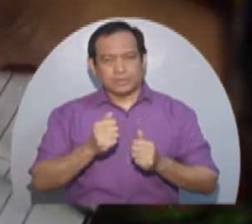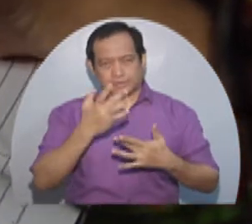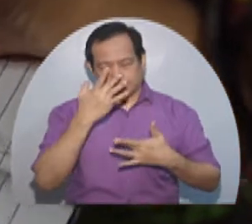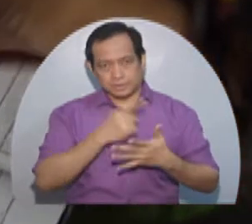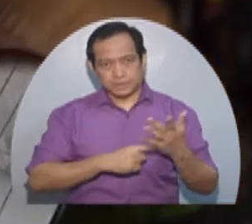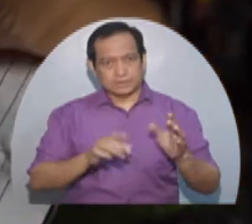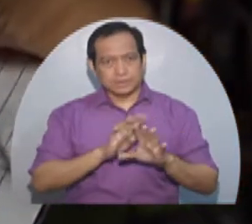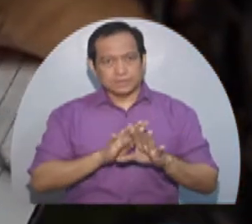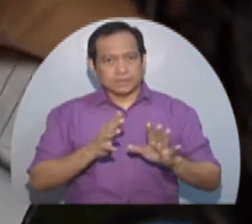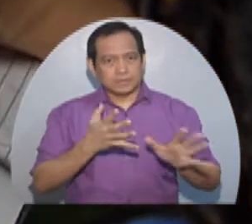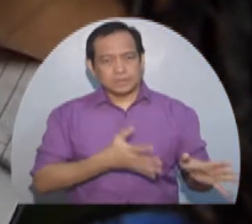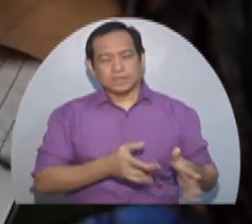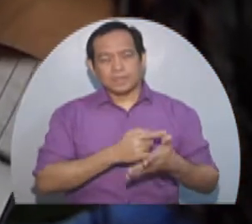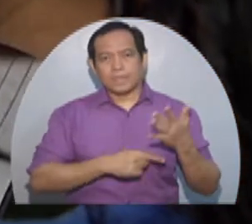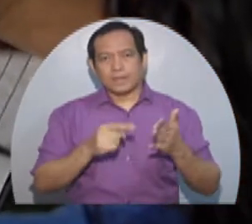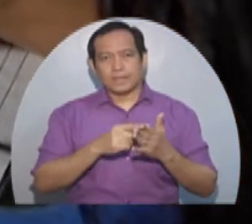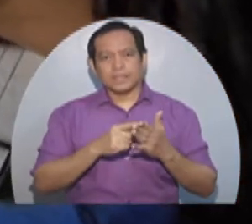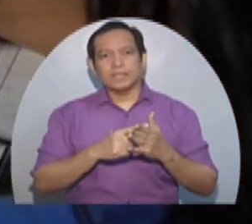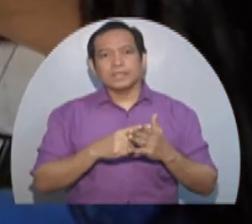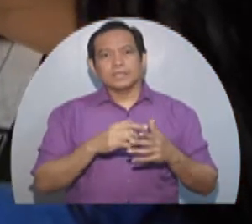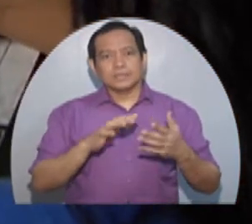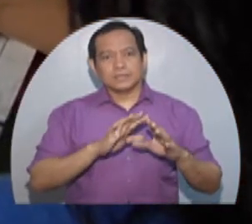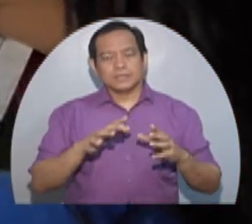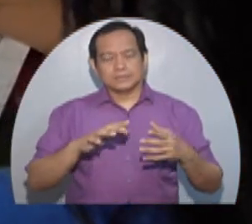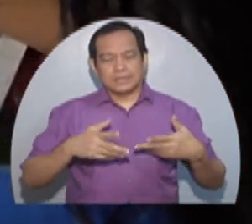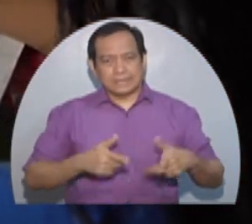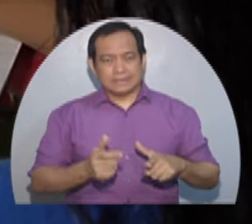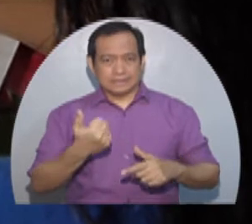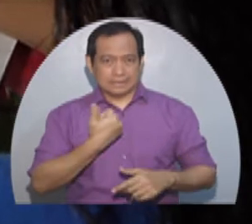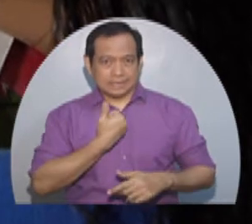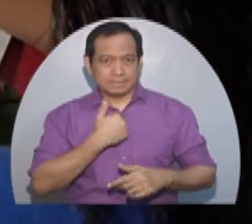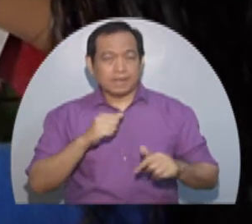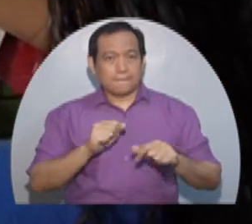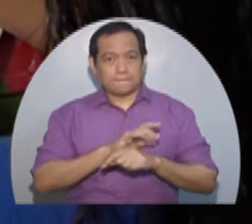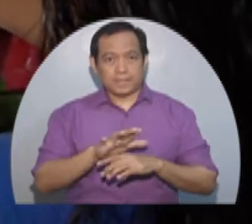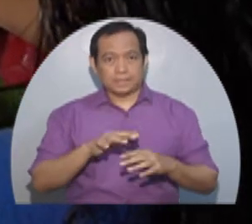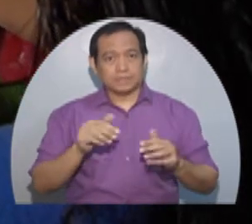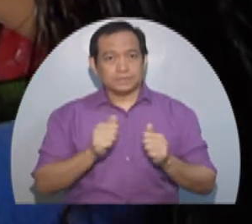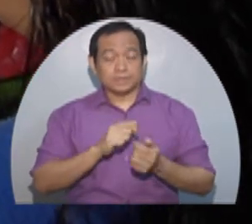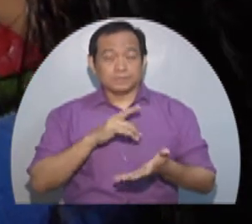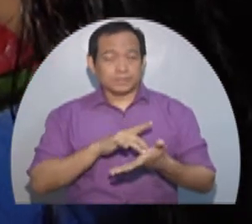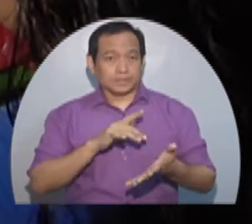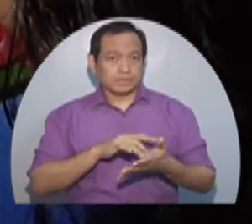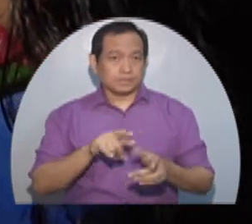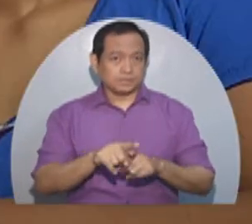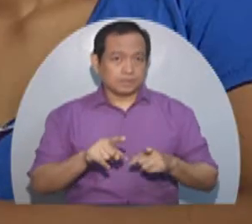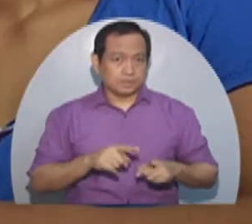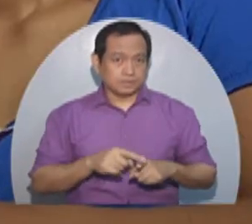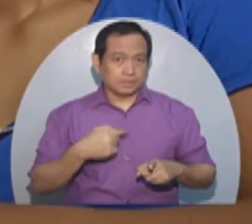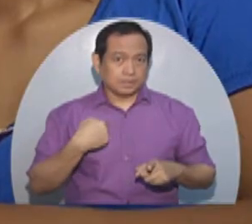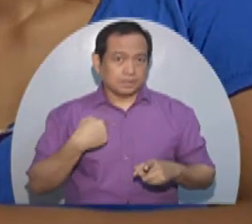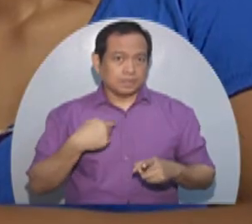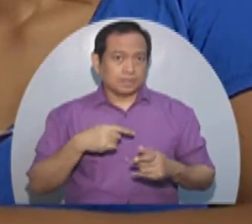kondisyon, hindi siya nagpapabaya at hindi niya pinababaya maapektuhan siya sa kanyang pag-aaral.